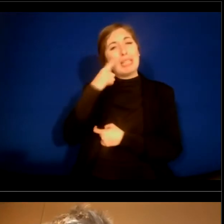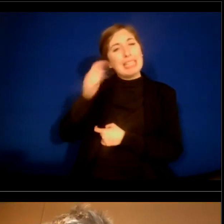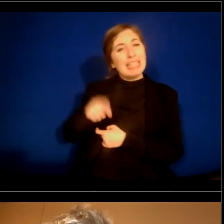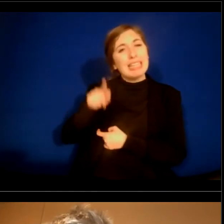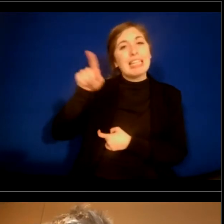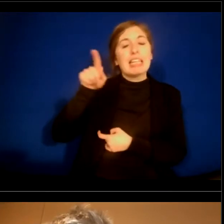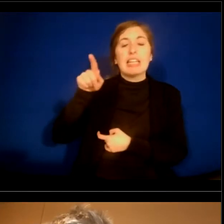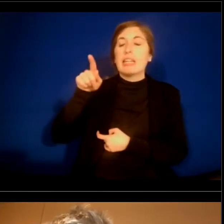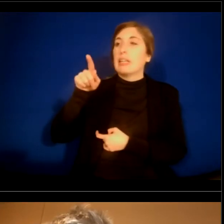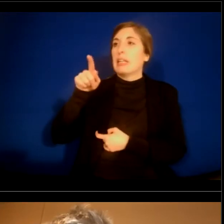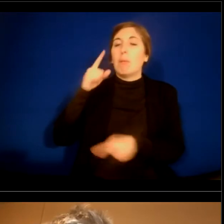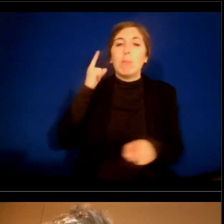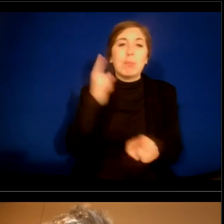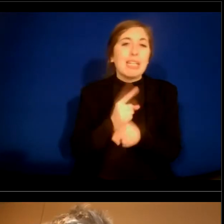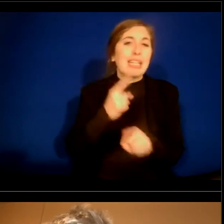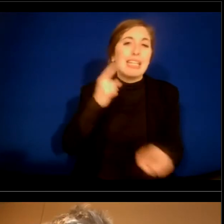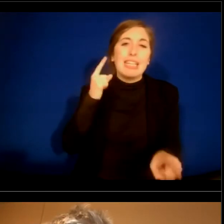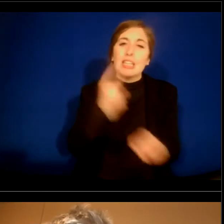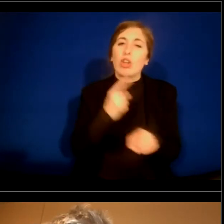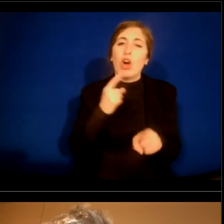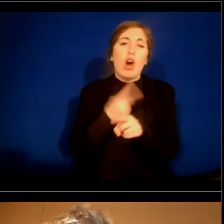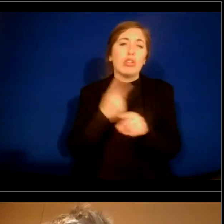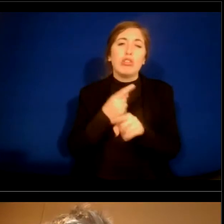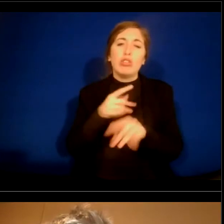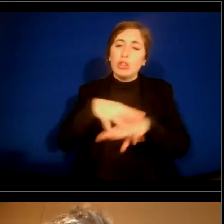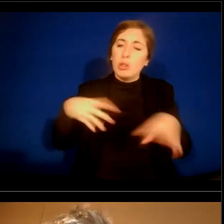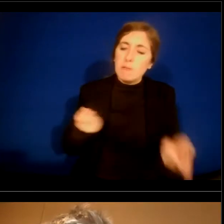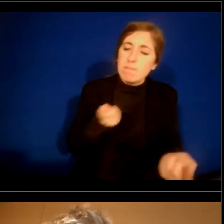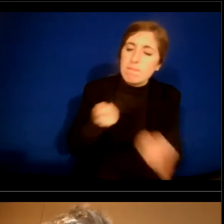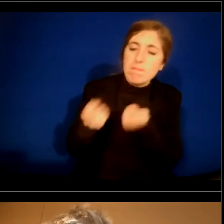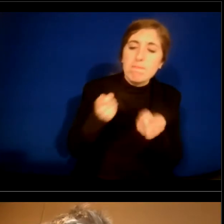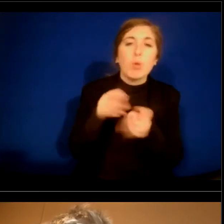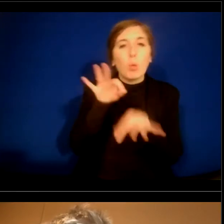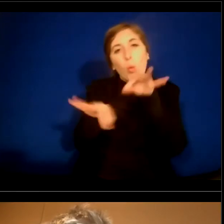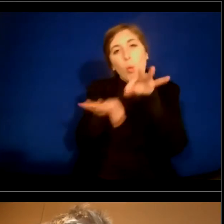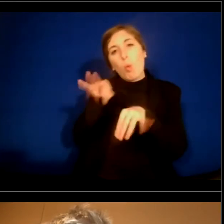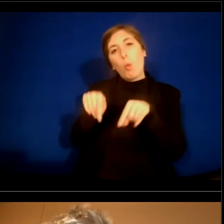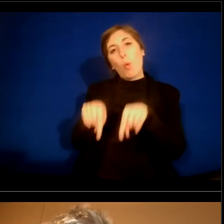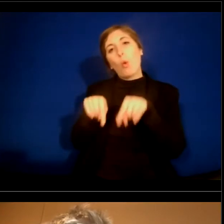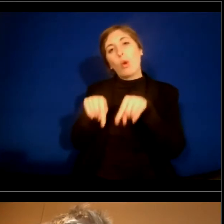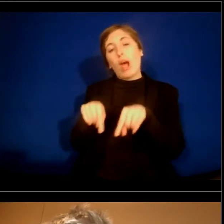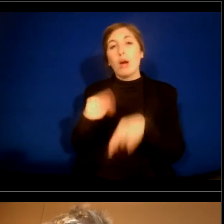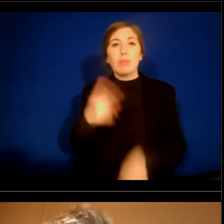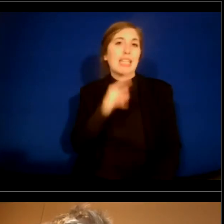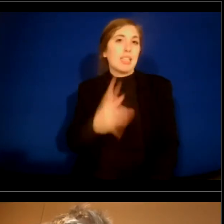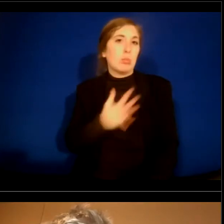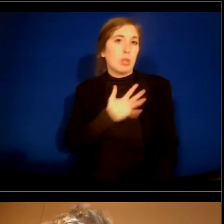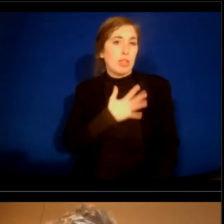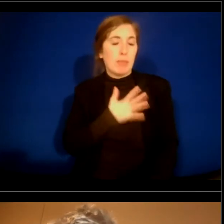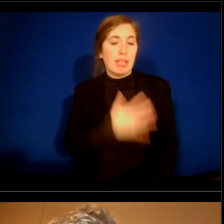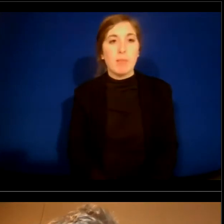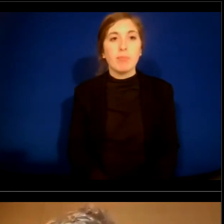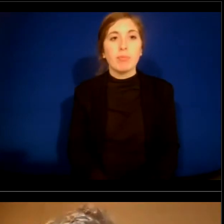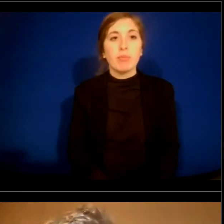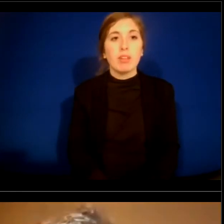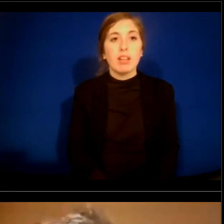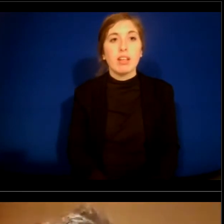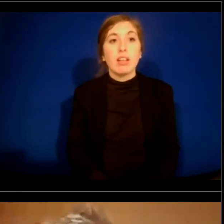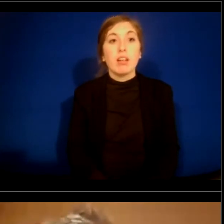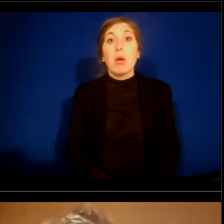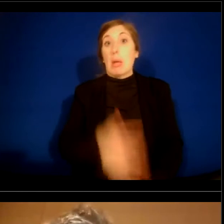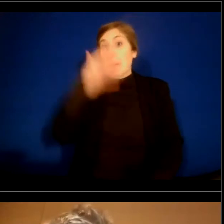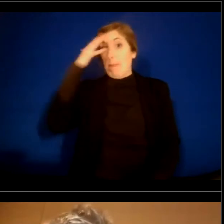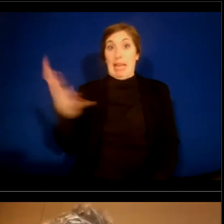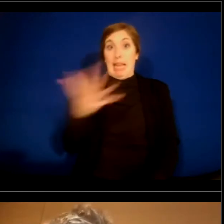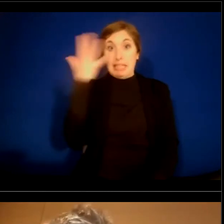essenziale e curato. Questa è la mia risposta. Vi potete provare a rivolgere, per